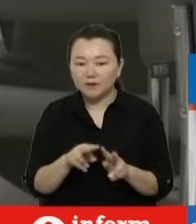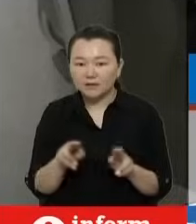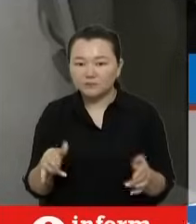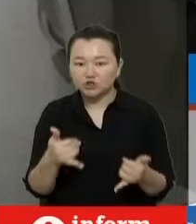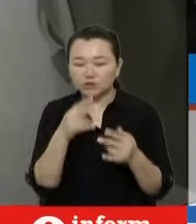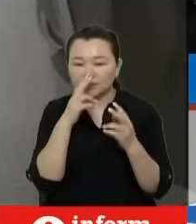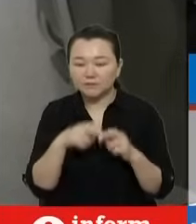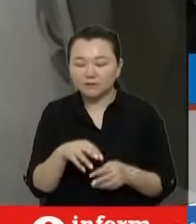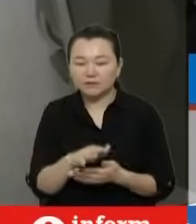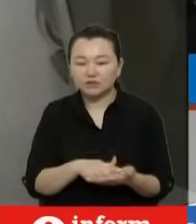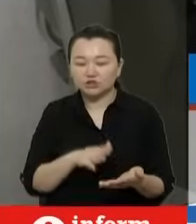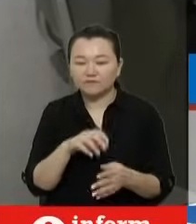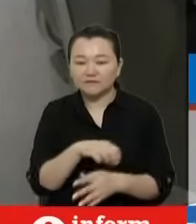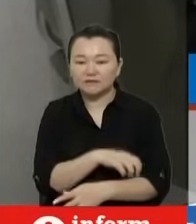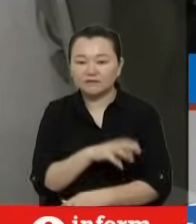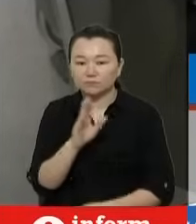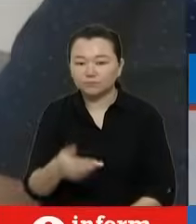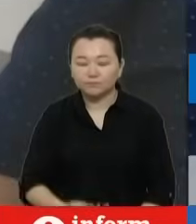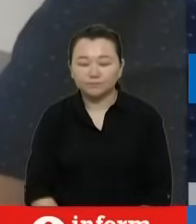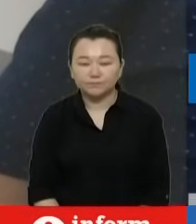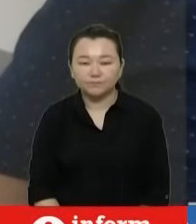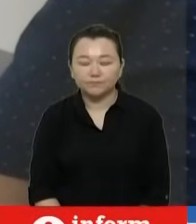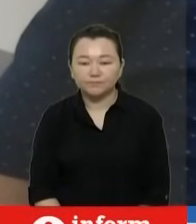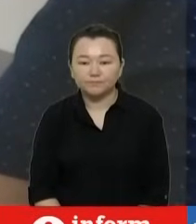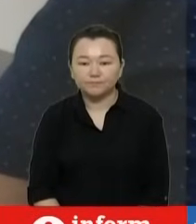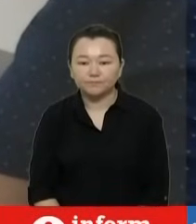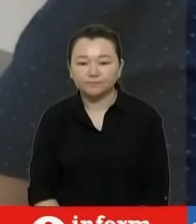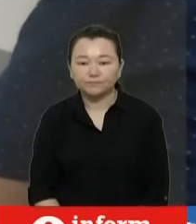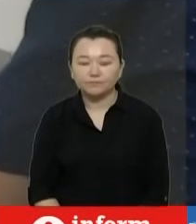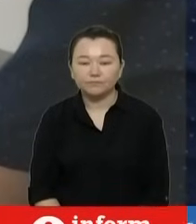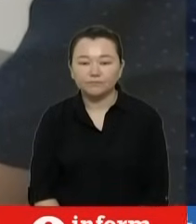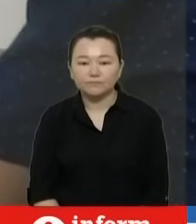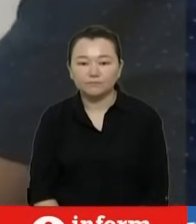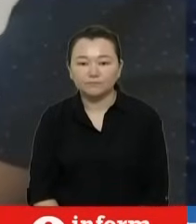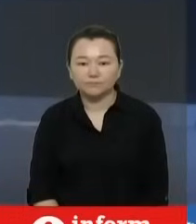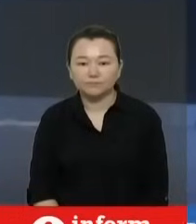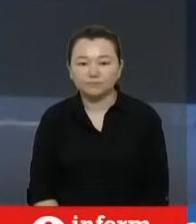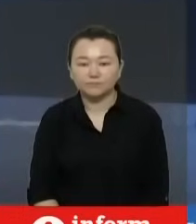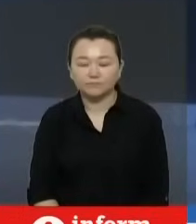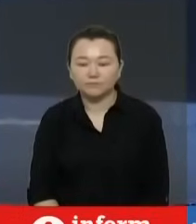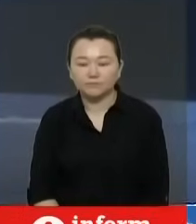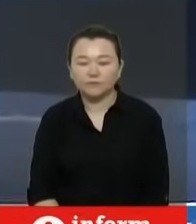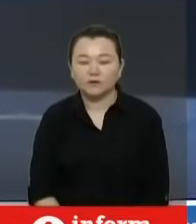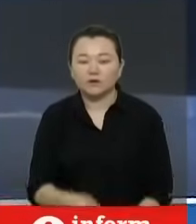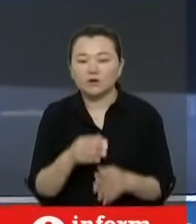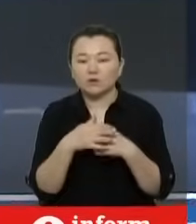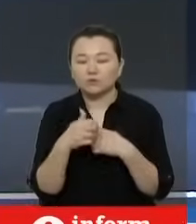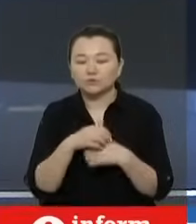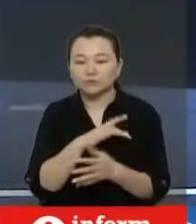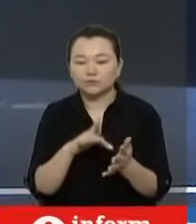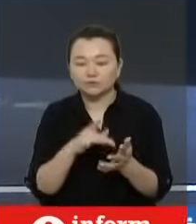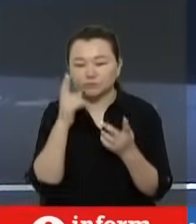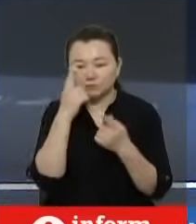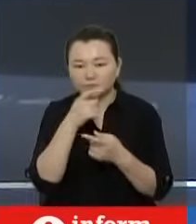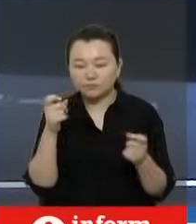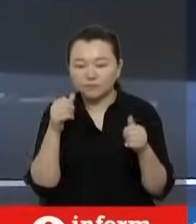находится на рассмотрении в Сенате. Наргиз Жанабекова, Нуркен Токмурзин, Информбюро, Астана. В Кокшетау оглашен